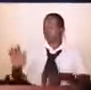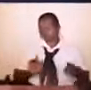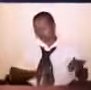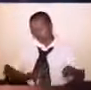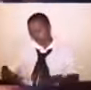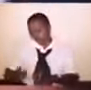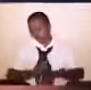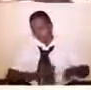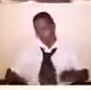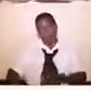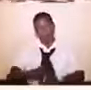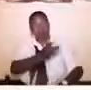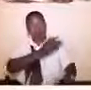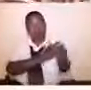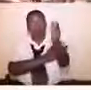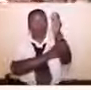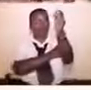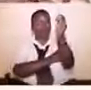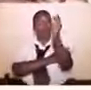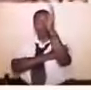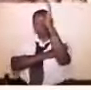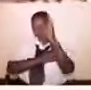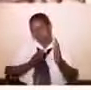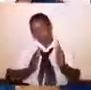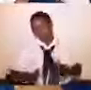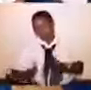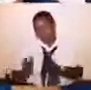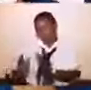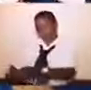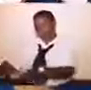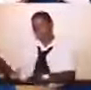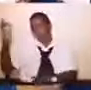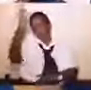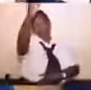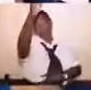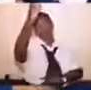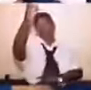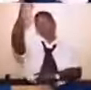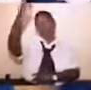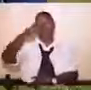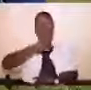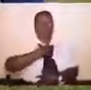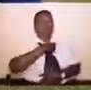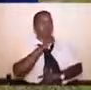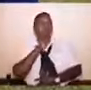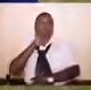nikuluselwenu mwe chibinda wa mweo ifili kuntanshi ifili kuntanshi